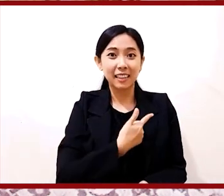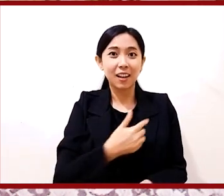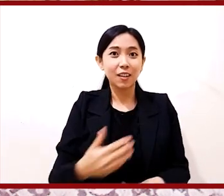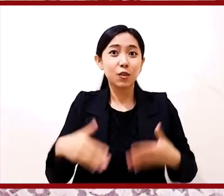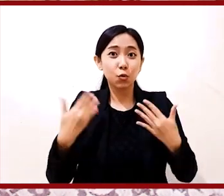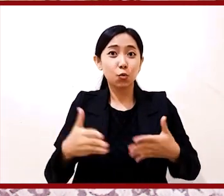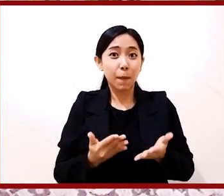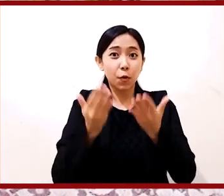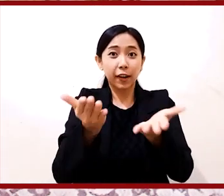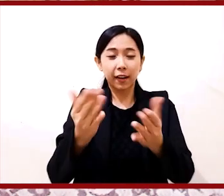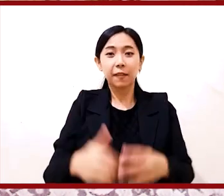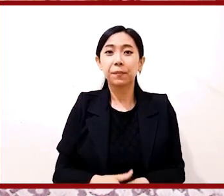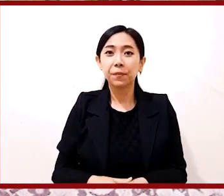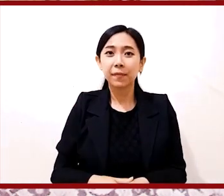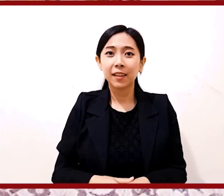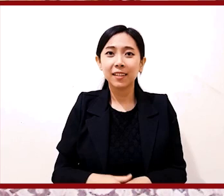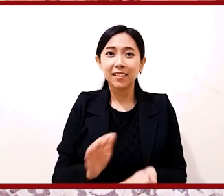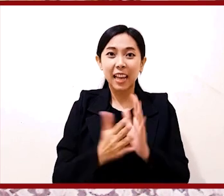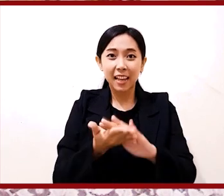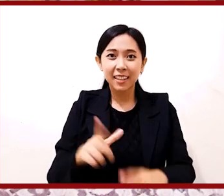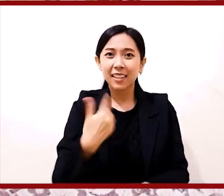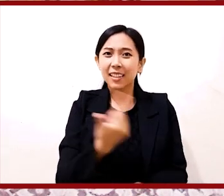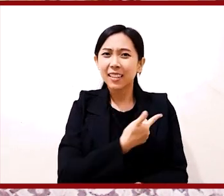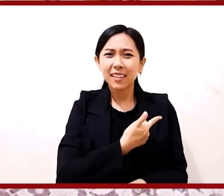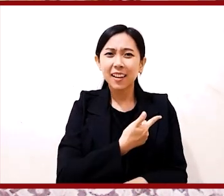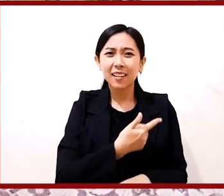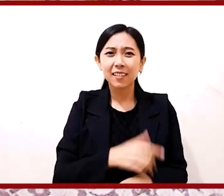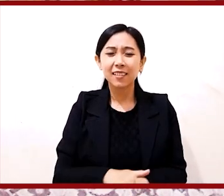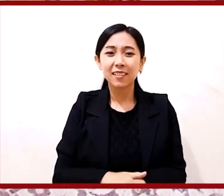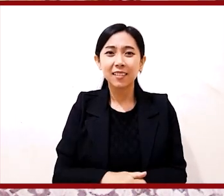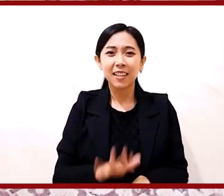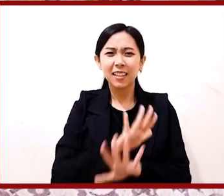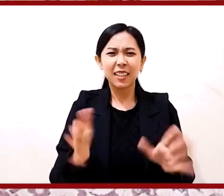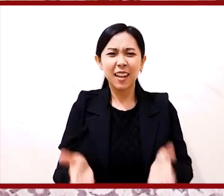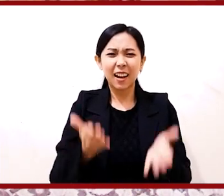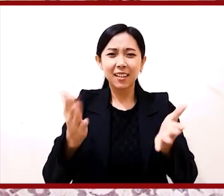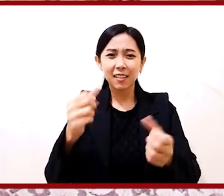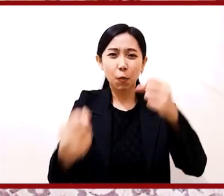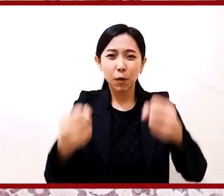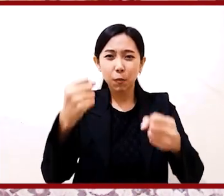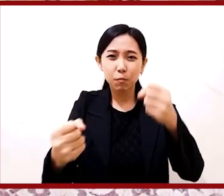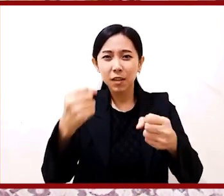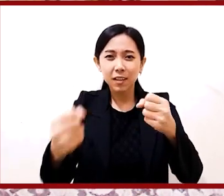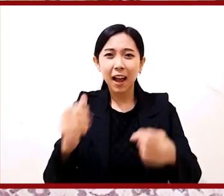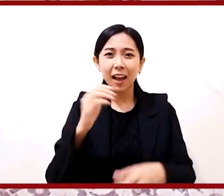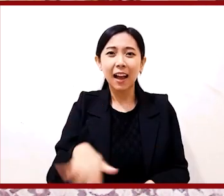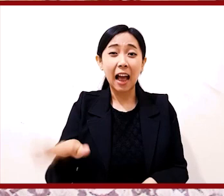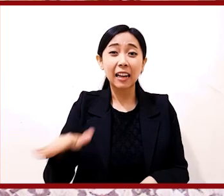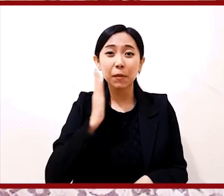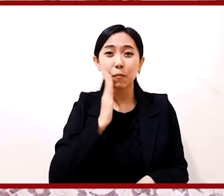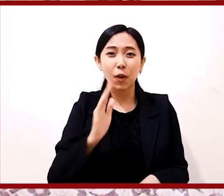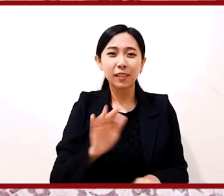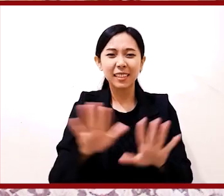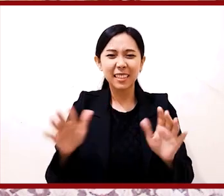boneka, maka untuk membahagiakannya kita tidak mungkin membelikan mobil-mobilan sekalipun harganya